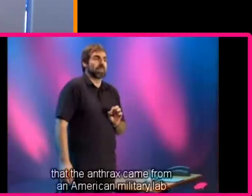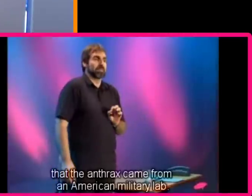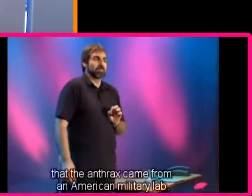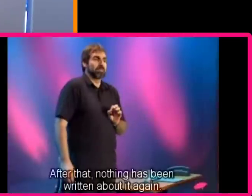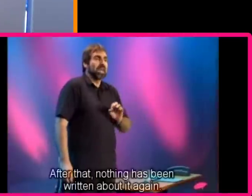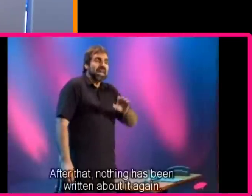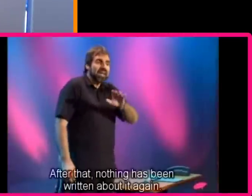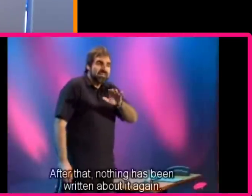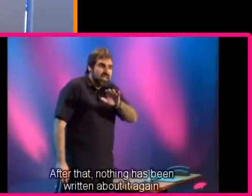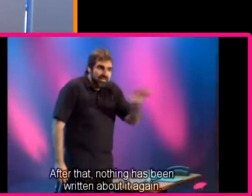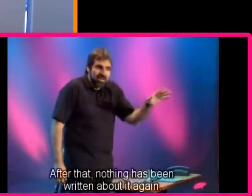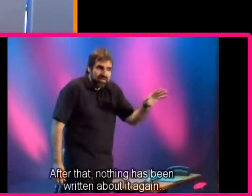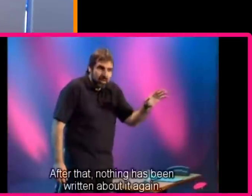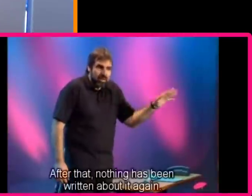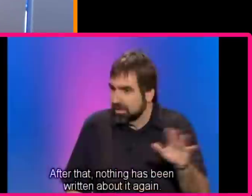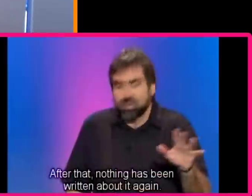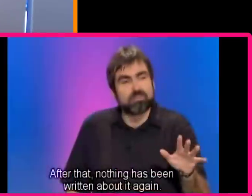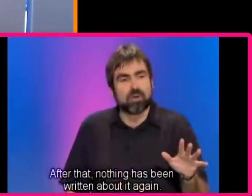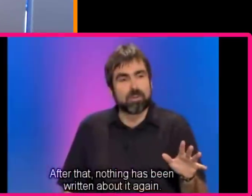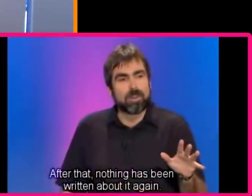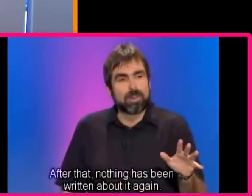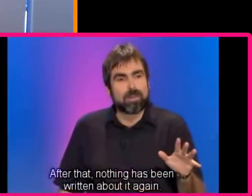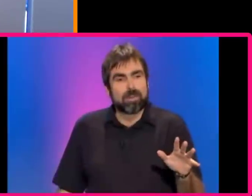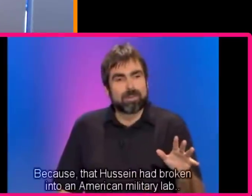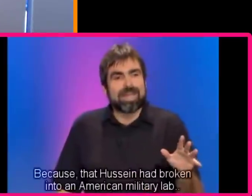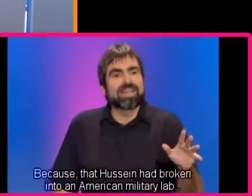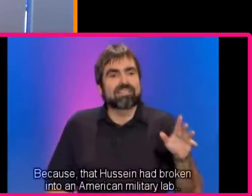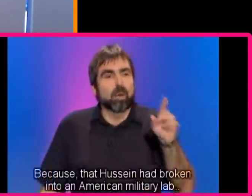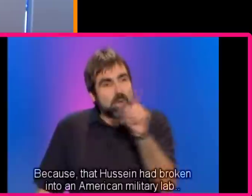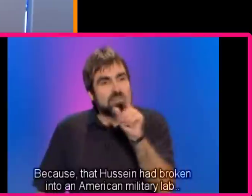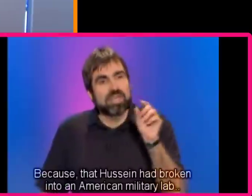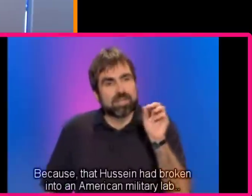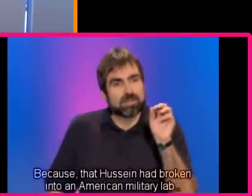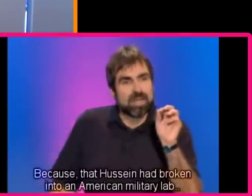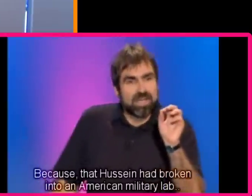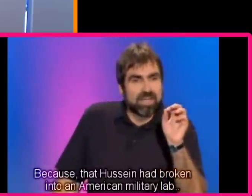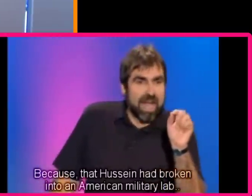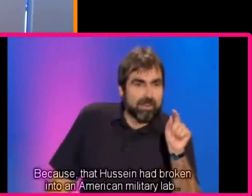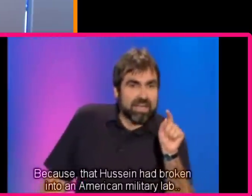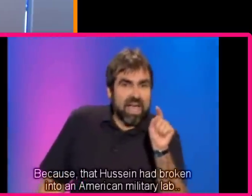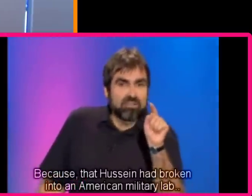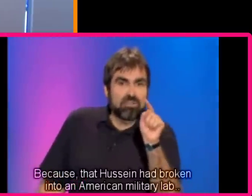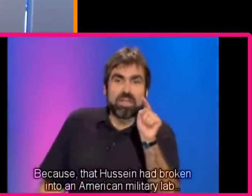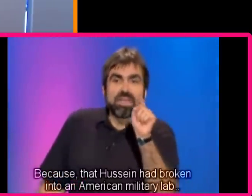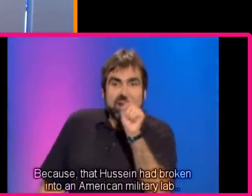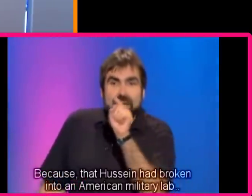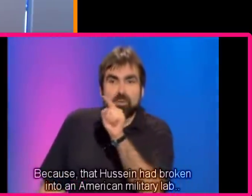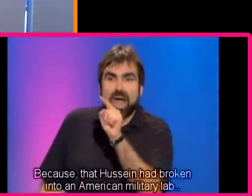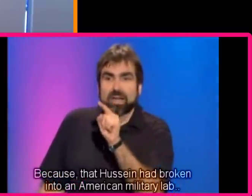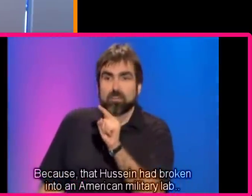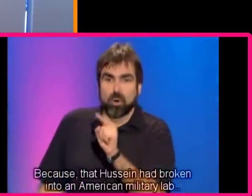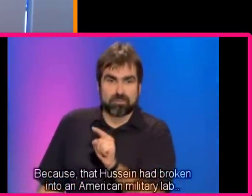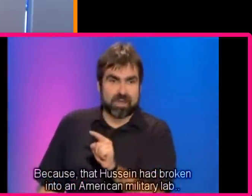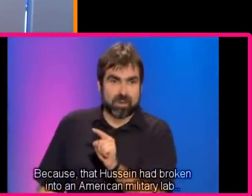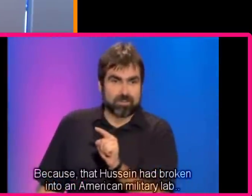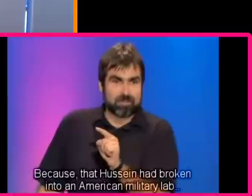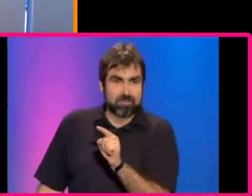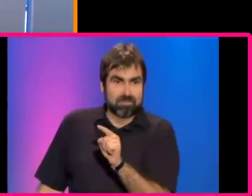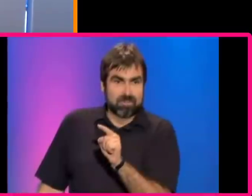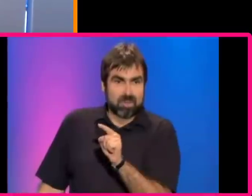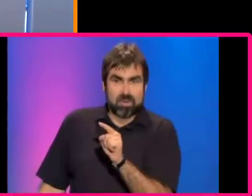stammten dann hab ich wieder was darüber geschrieben wollen an der uc ihn in ein amerikanisches militär labor eingebrochen